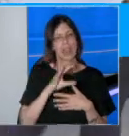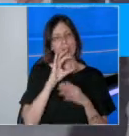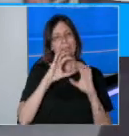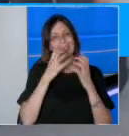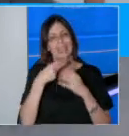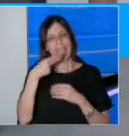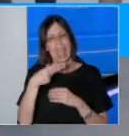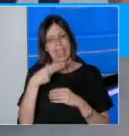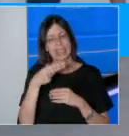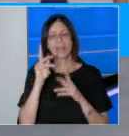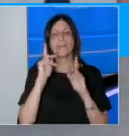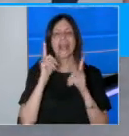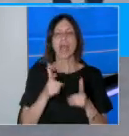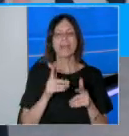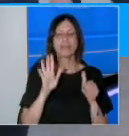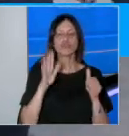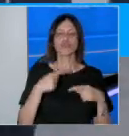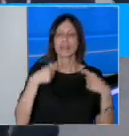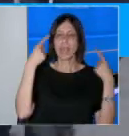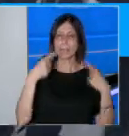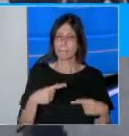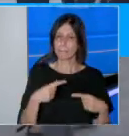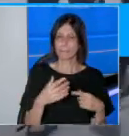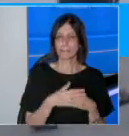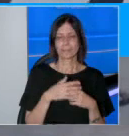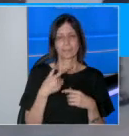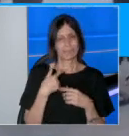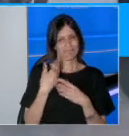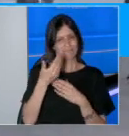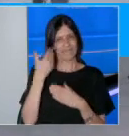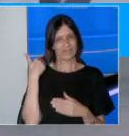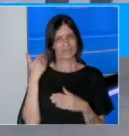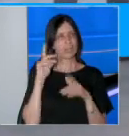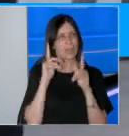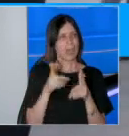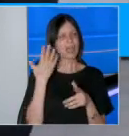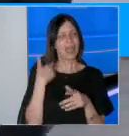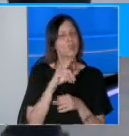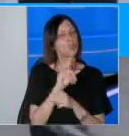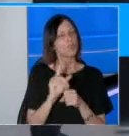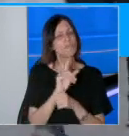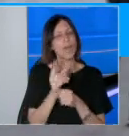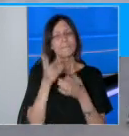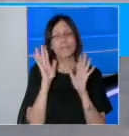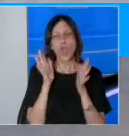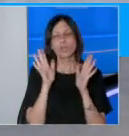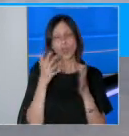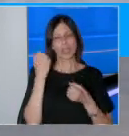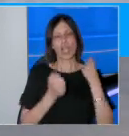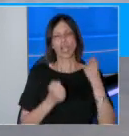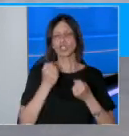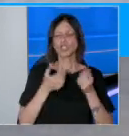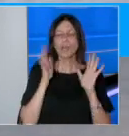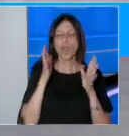ה' במלחמת ששת הימים. קדם למלחמה הזאת תקופה מאוד מאוד קשה